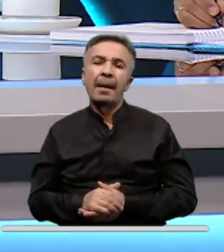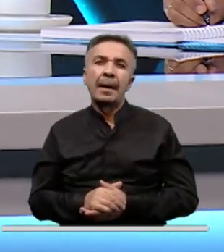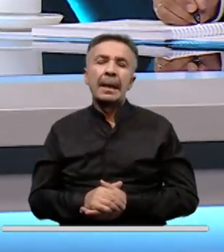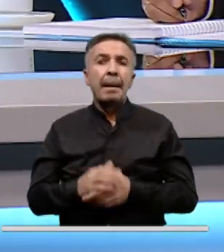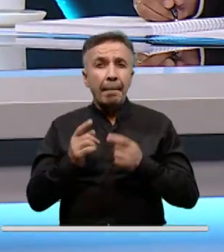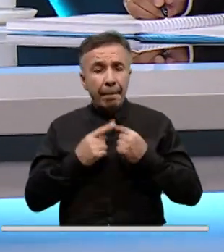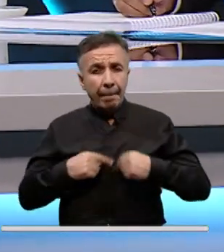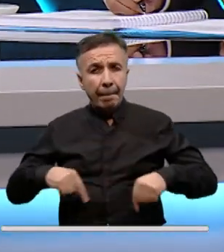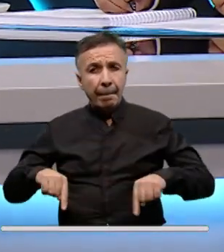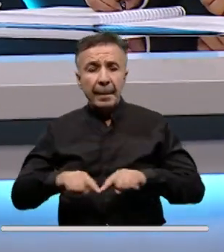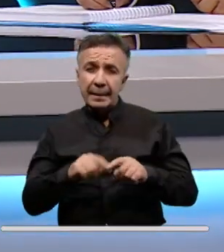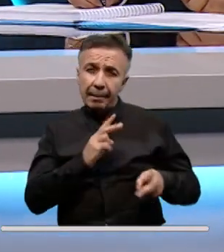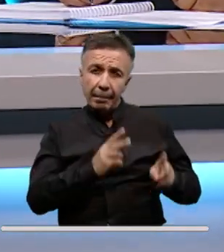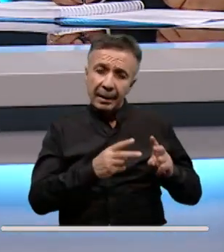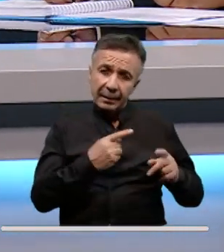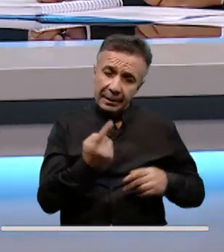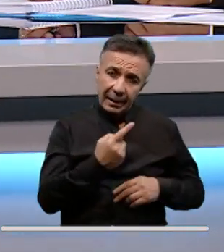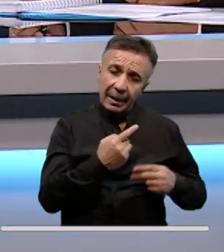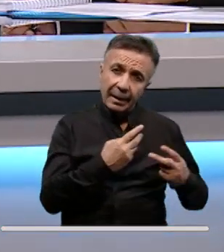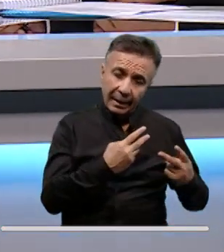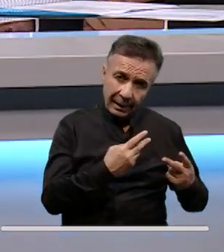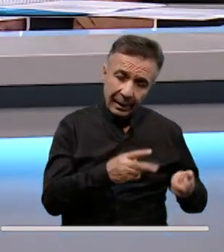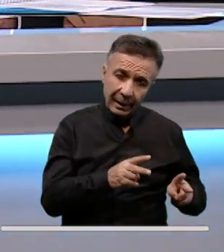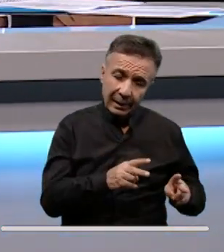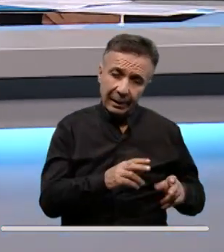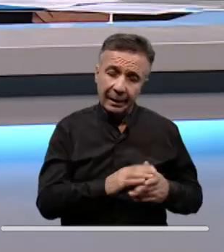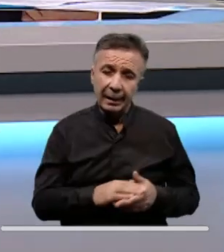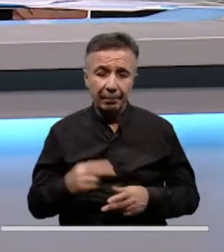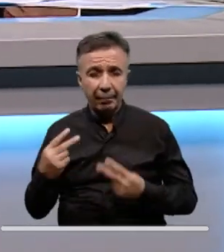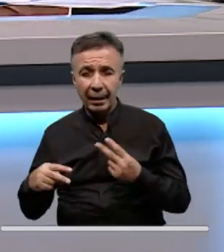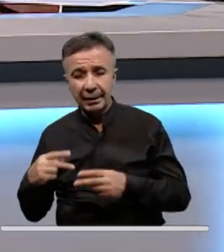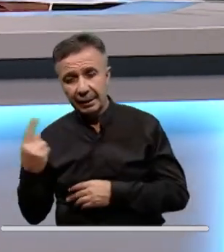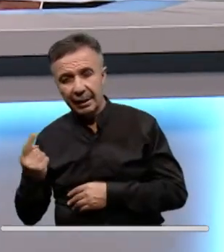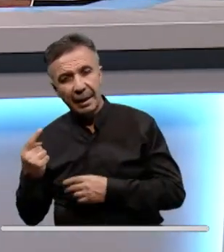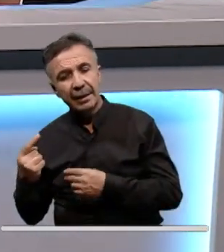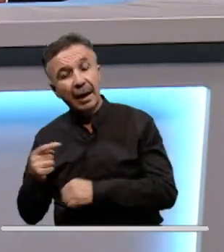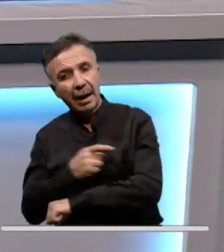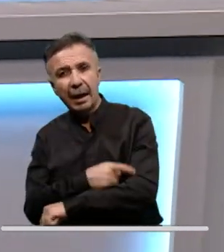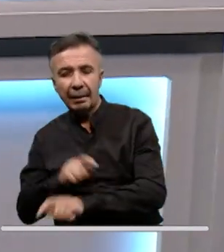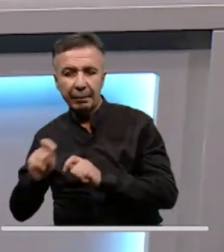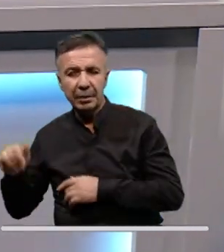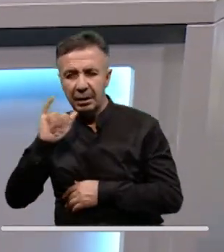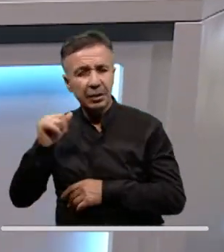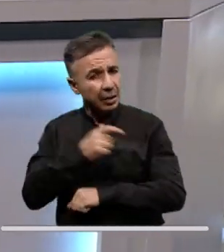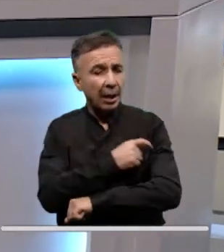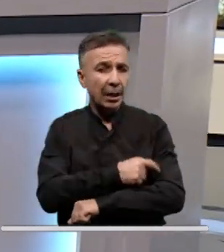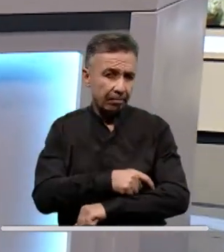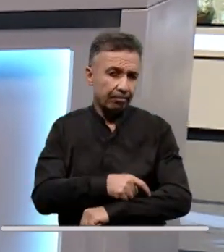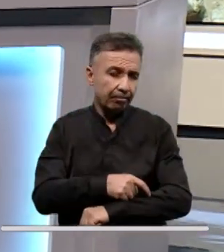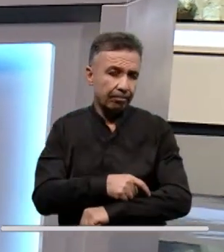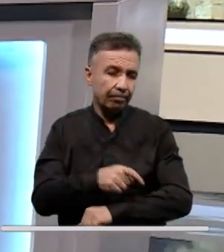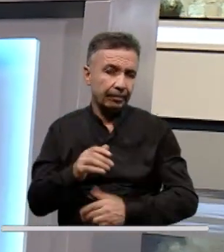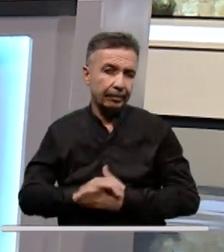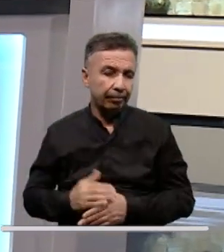bize bazı şeyleri helal kılmış Hatta çoğu şeyi helal kılmış bazı şeyleri de haram kılmıştır içki haramdır Evet biraz önce